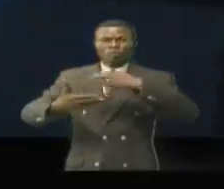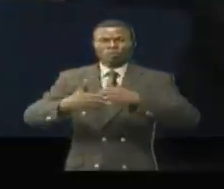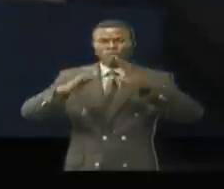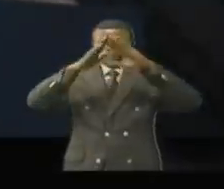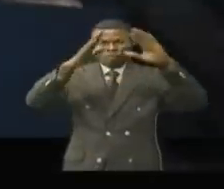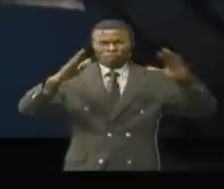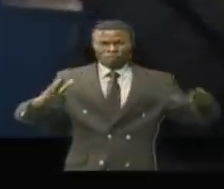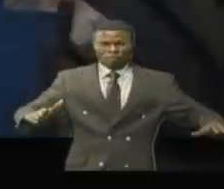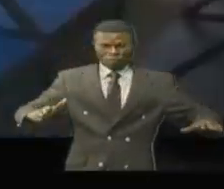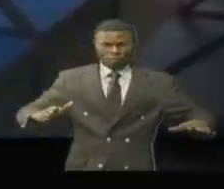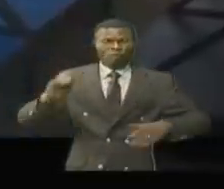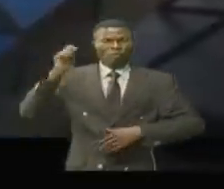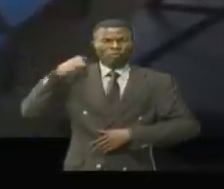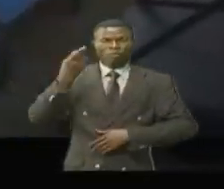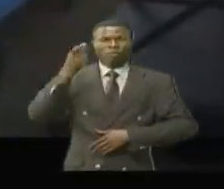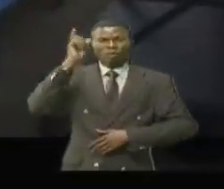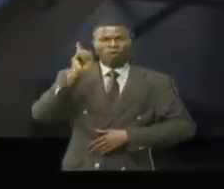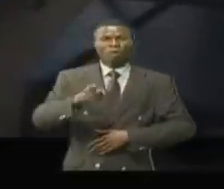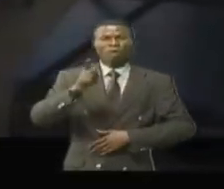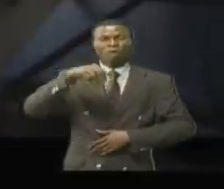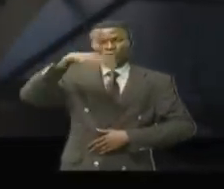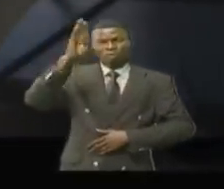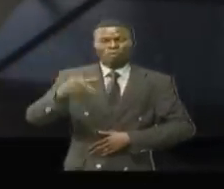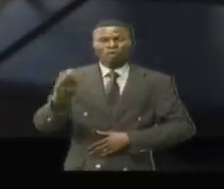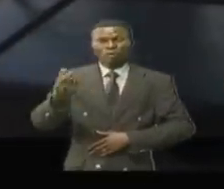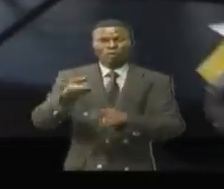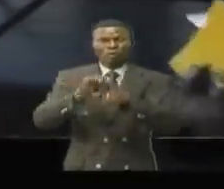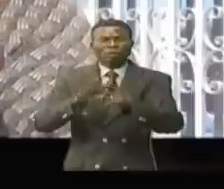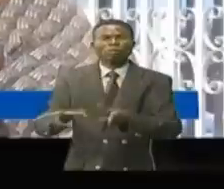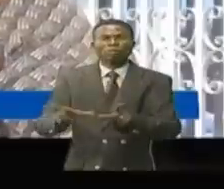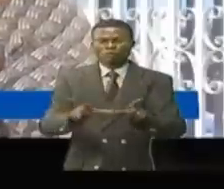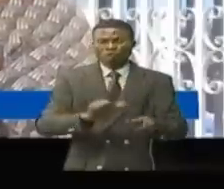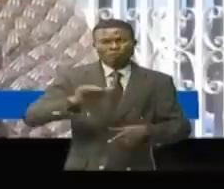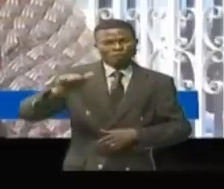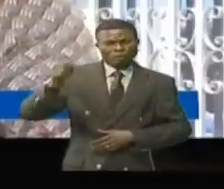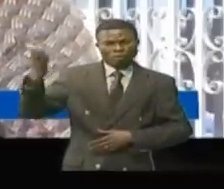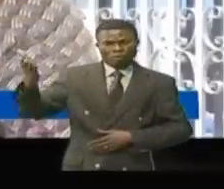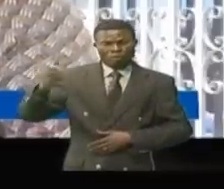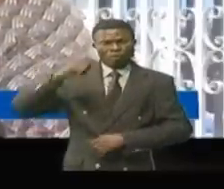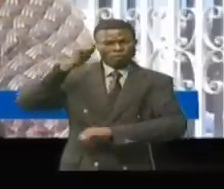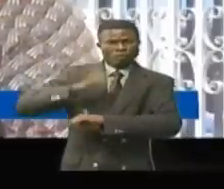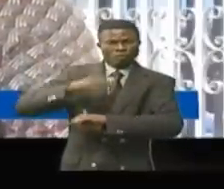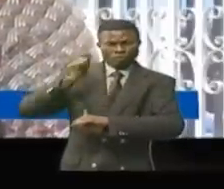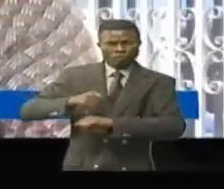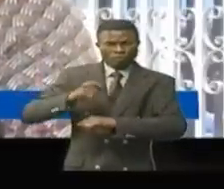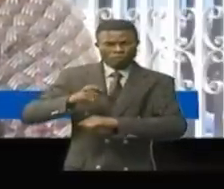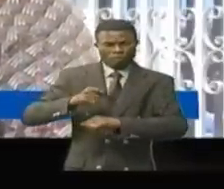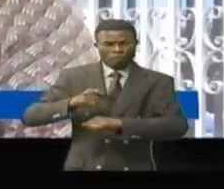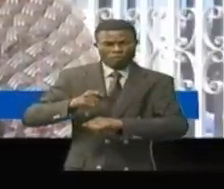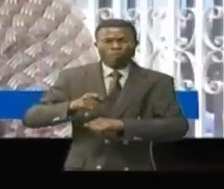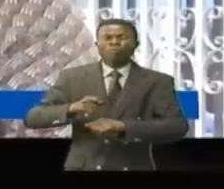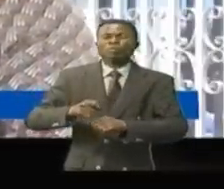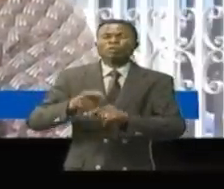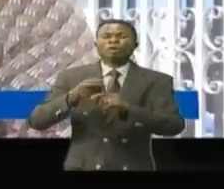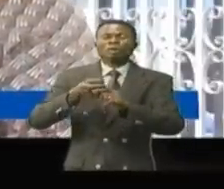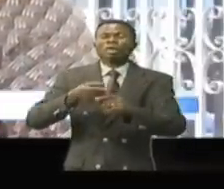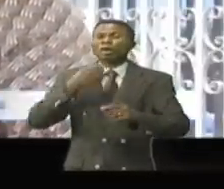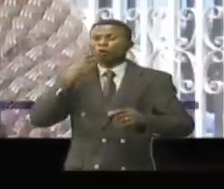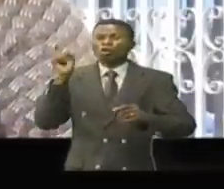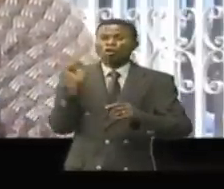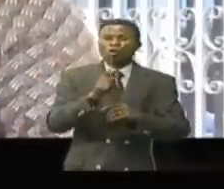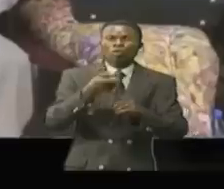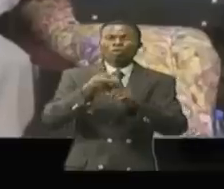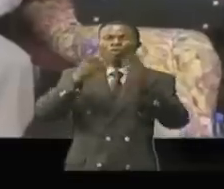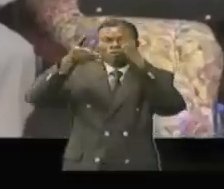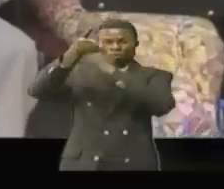bâtiment a été financée à 100% par la province du Lualaba. La justice est une émanation divine. À ce